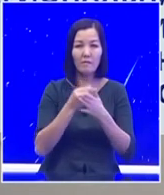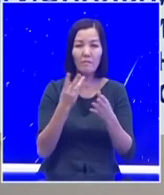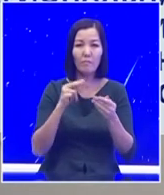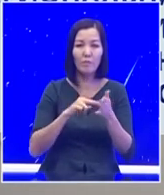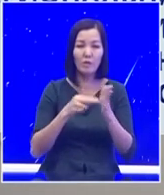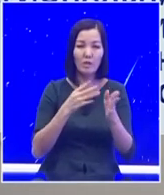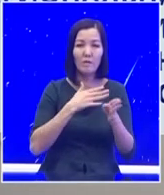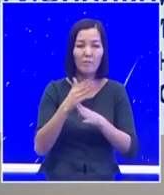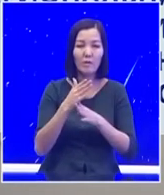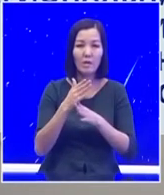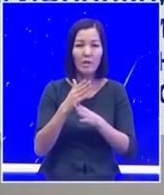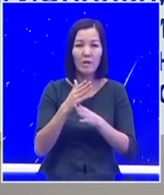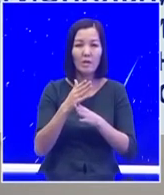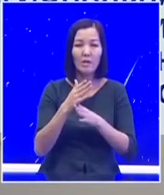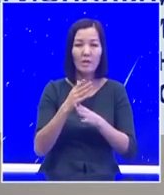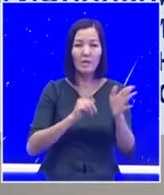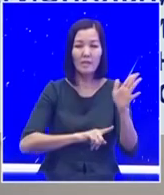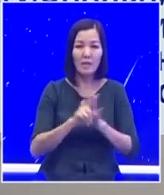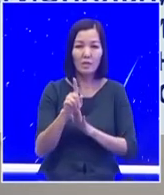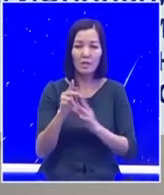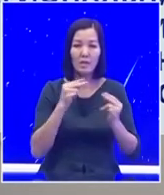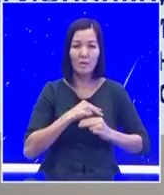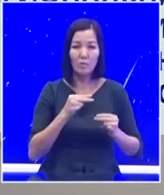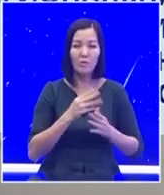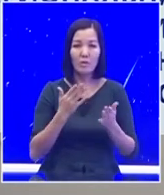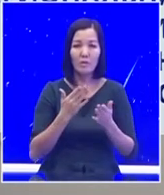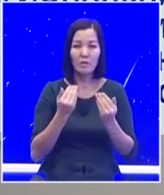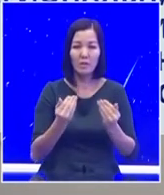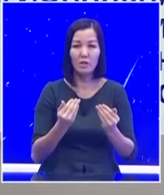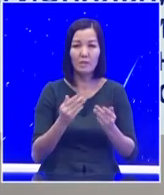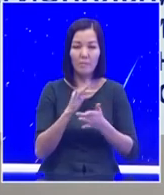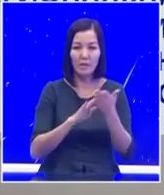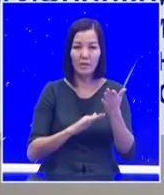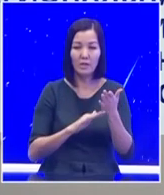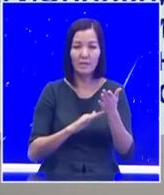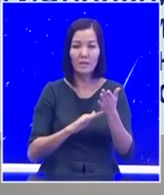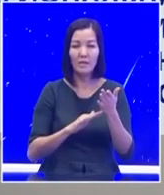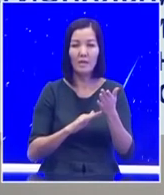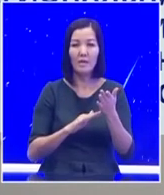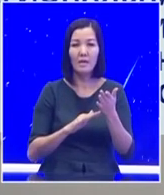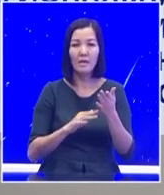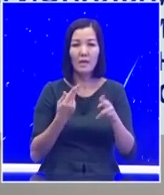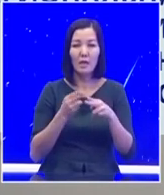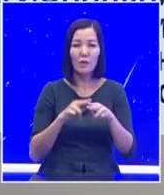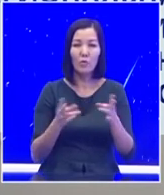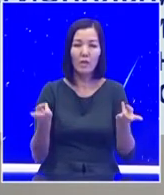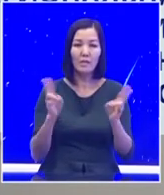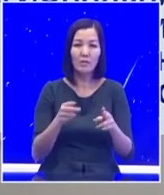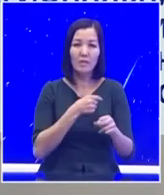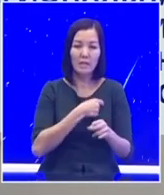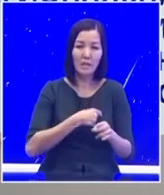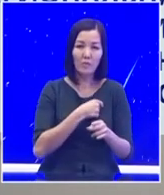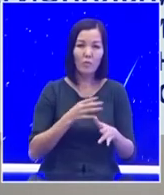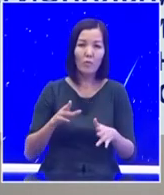То есть они взяли нашу схему за основу, взяли наш механизм, да, они работают с теми менторами, с пулом, который остался тренеров в